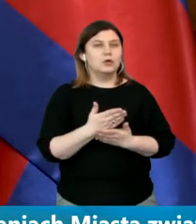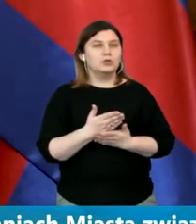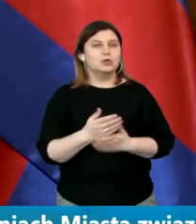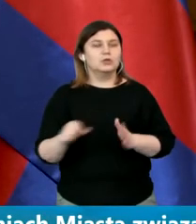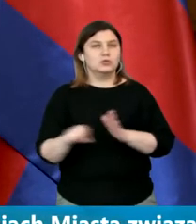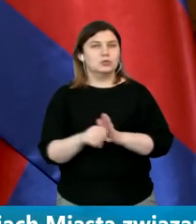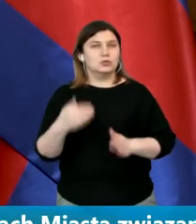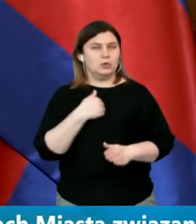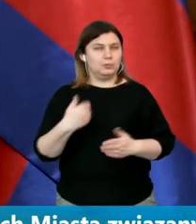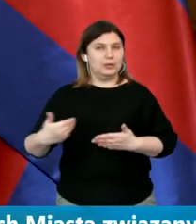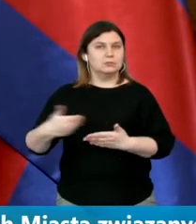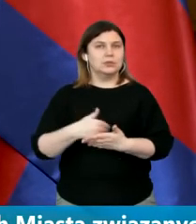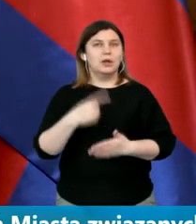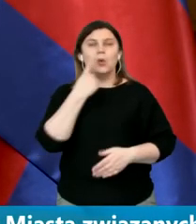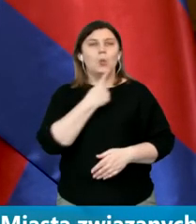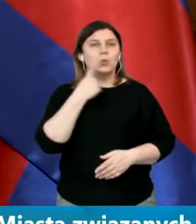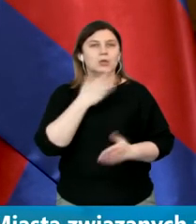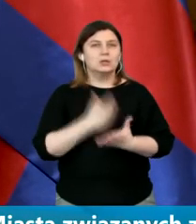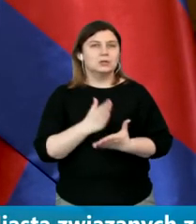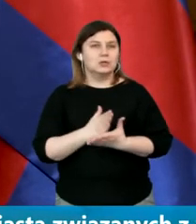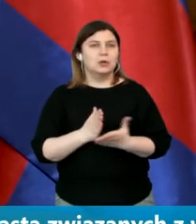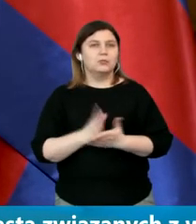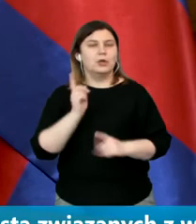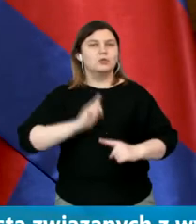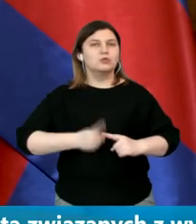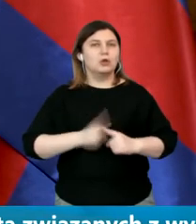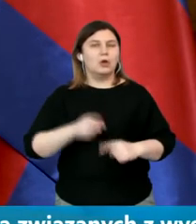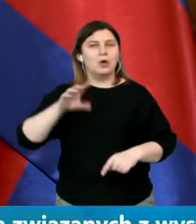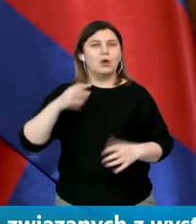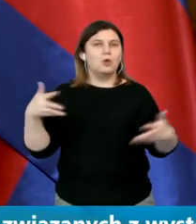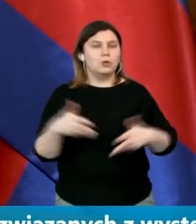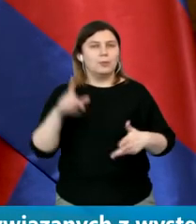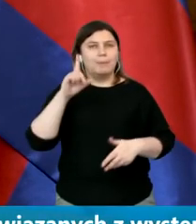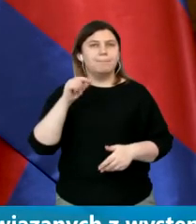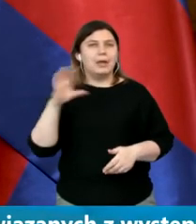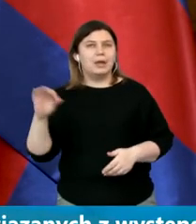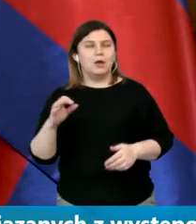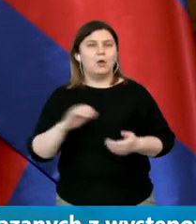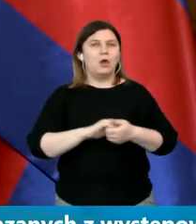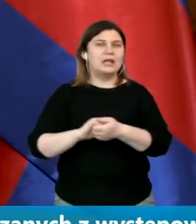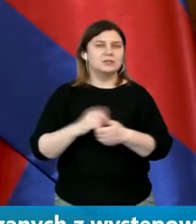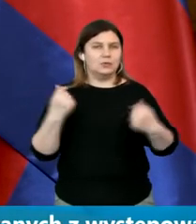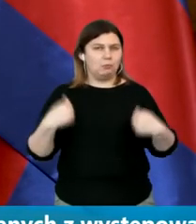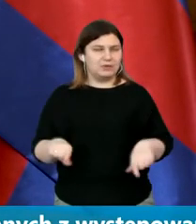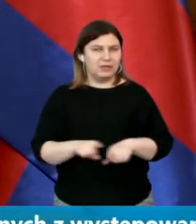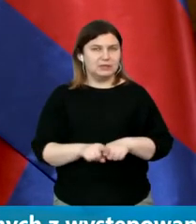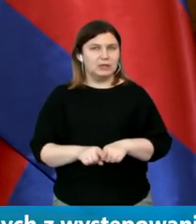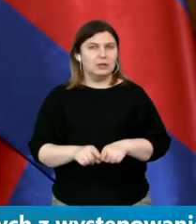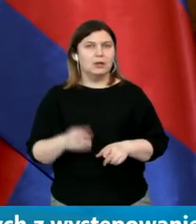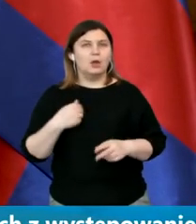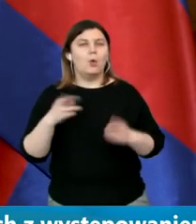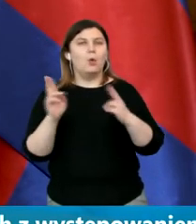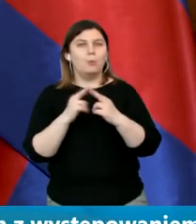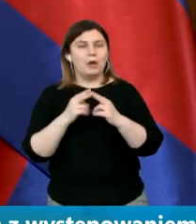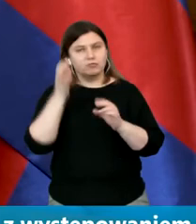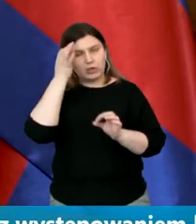mnie, ale ustnie, tylko przez członków Klubu Platformy Obywatelskiej czy Koalicji Obywatelskiej. Umówiliśmy się, że